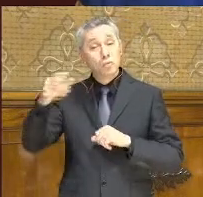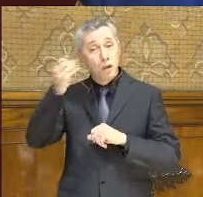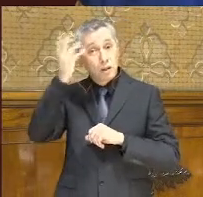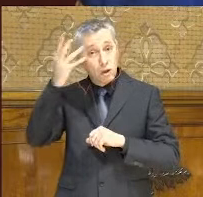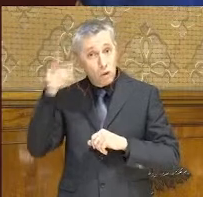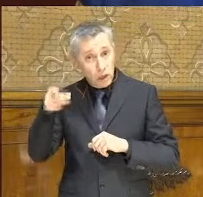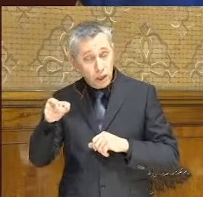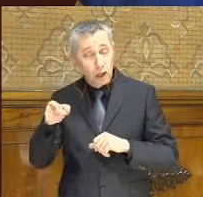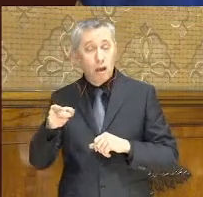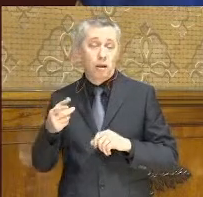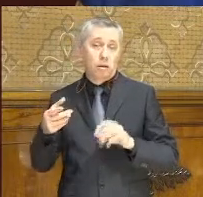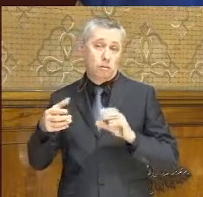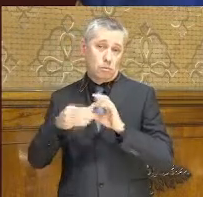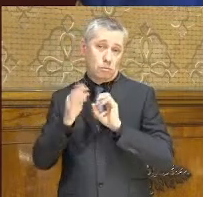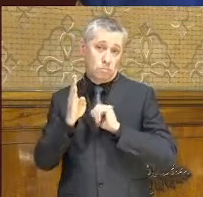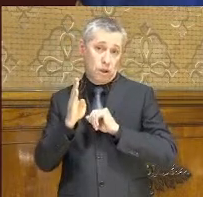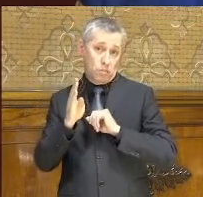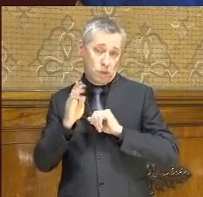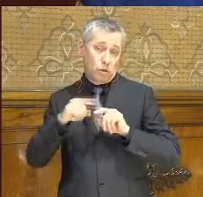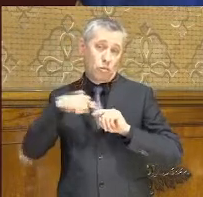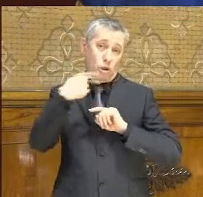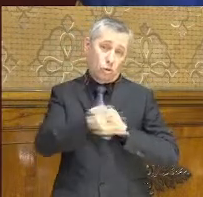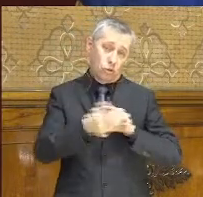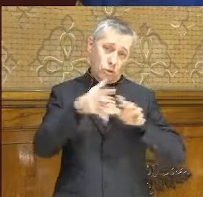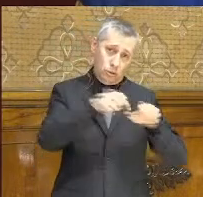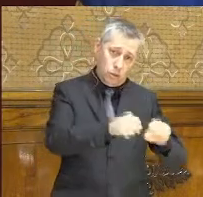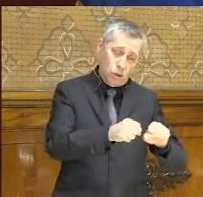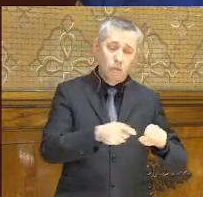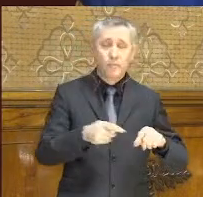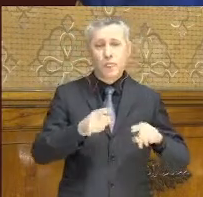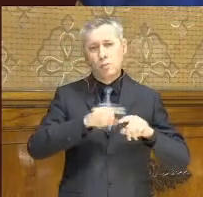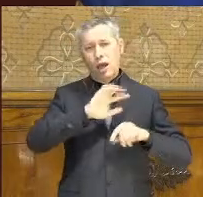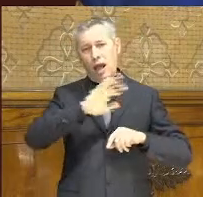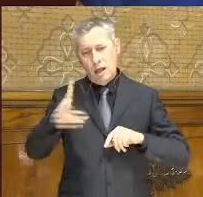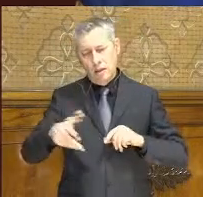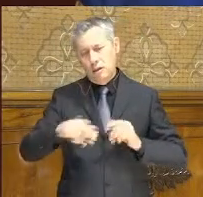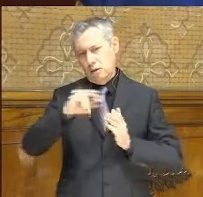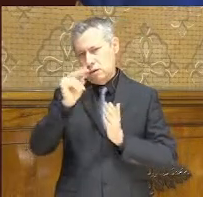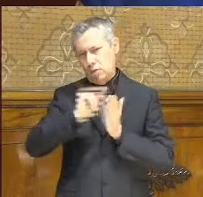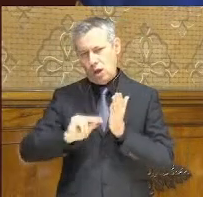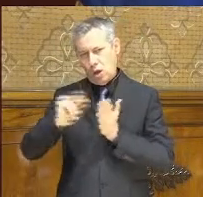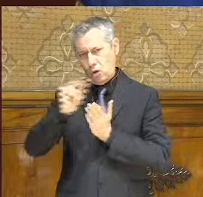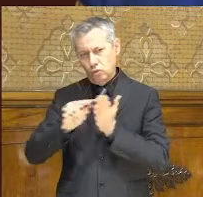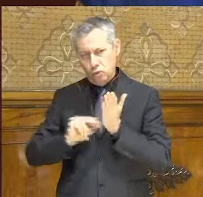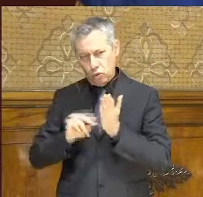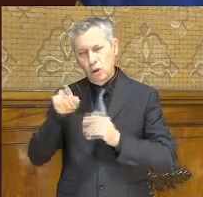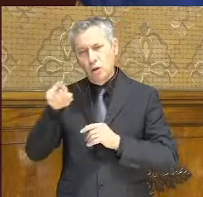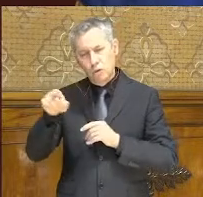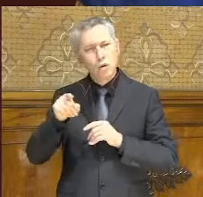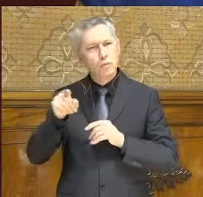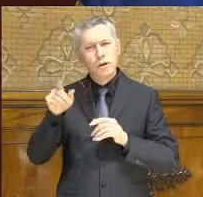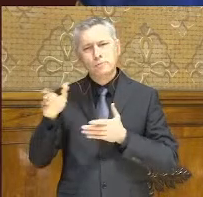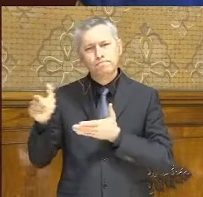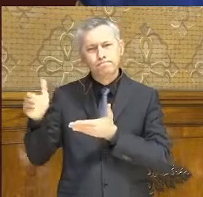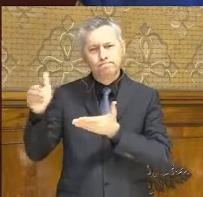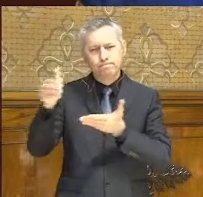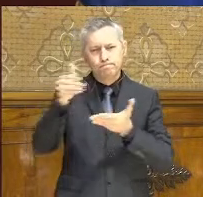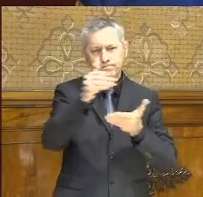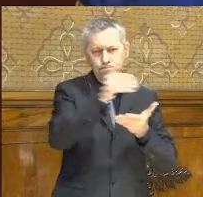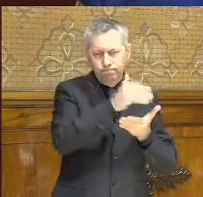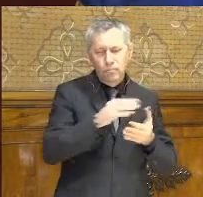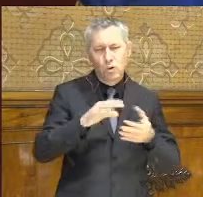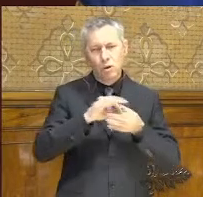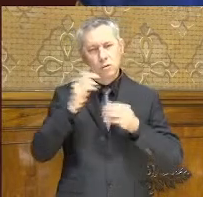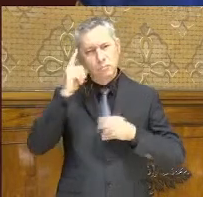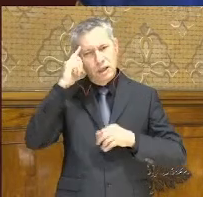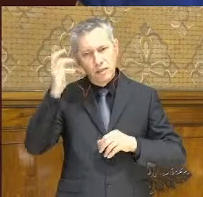teorici influenti della postcoloniale, quali Edward Said, Gayatri Spivak, attinge a una gamma piuttosto imponente di riferimenti